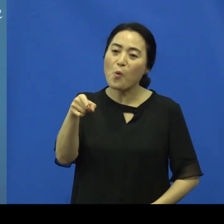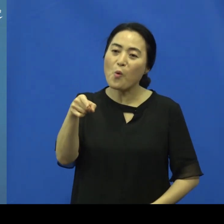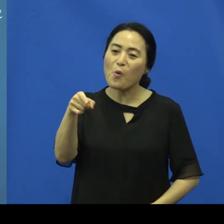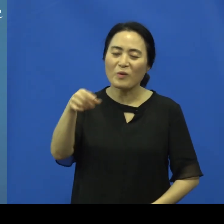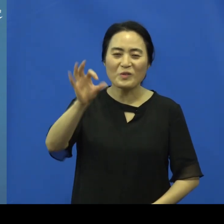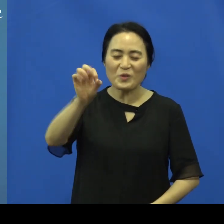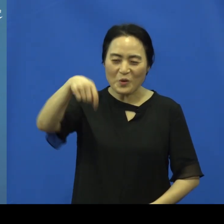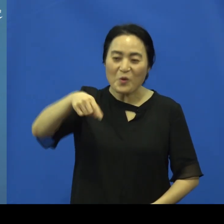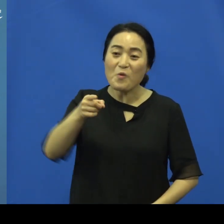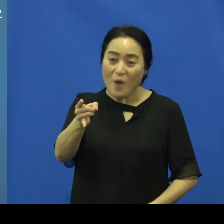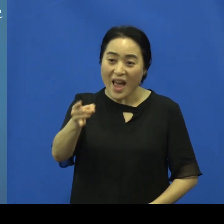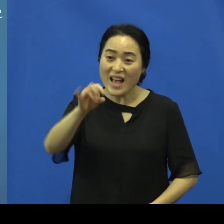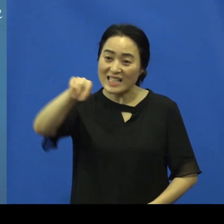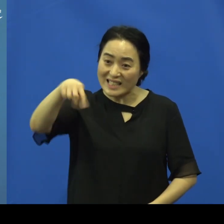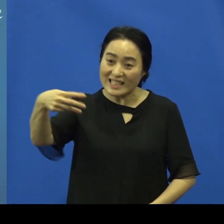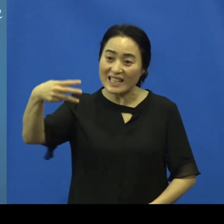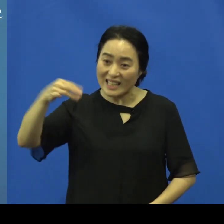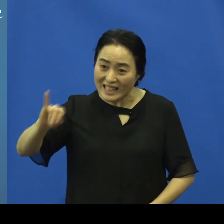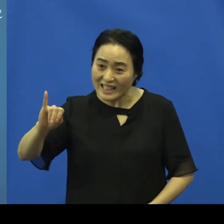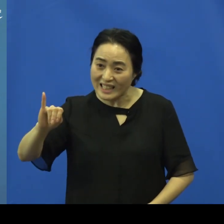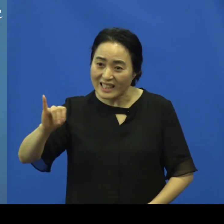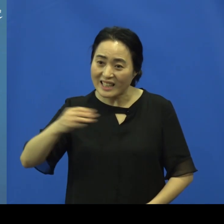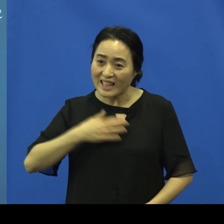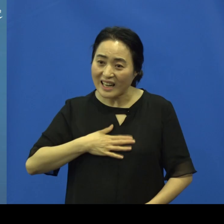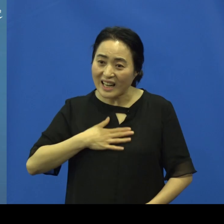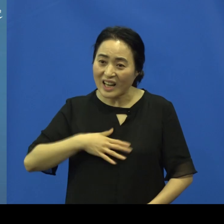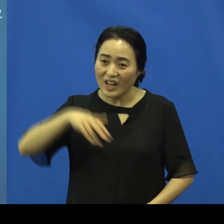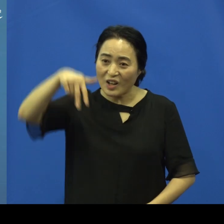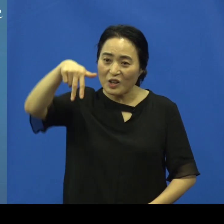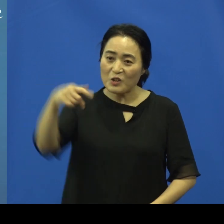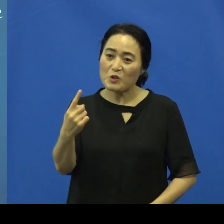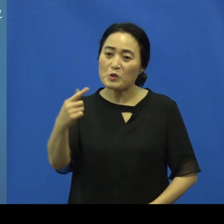그죠? 18세기에 영국의 부흥을 일으켰던